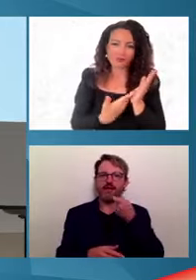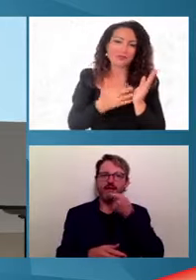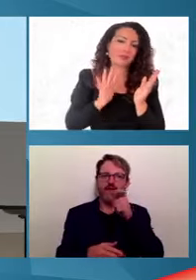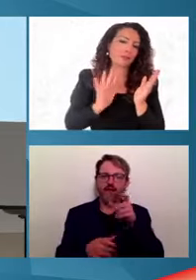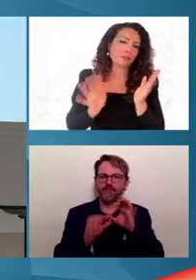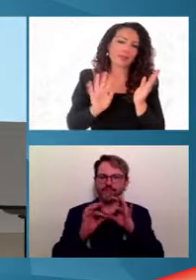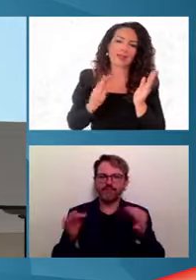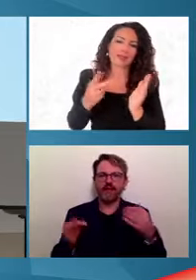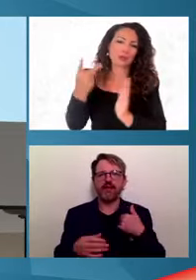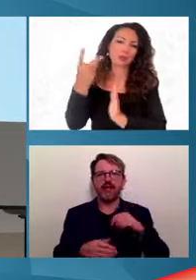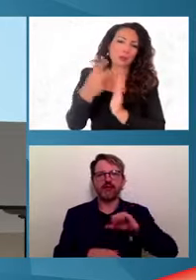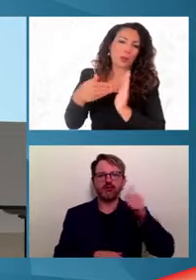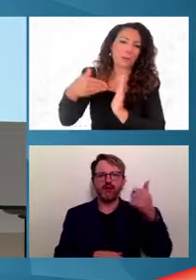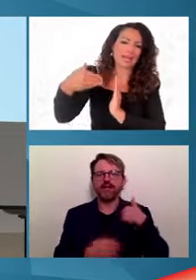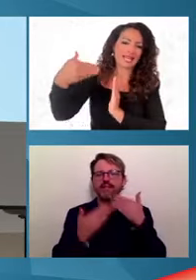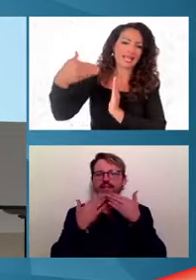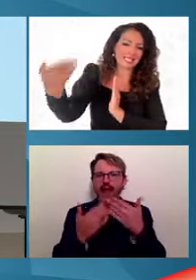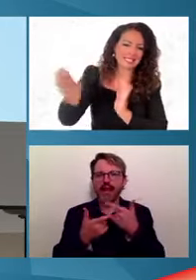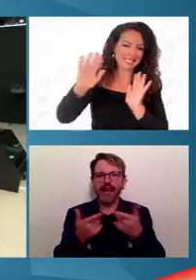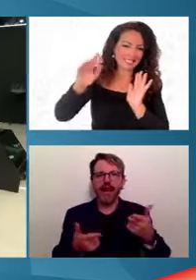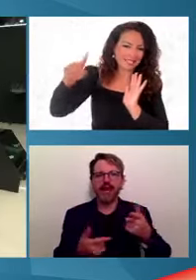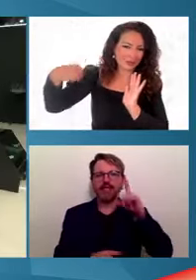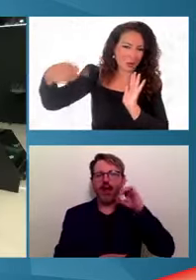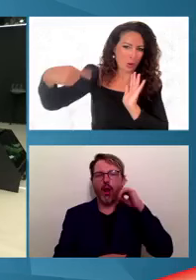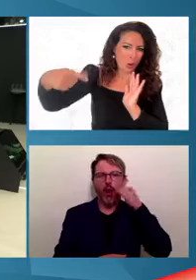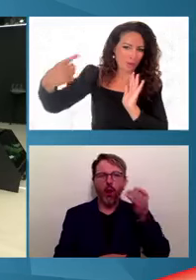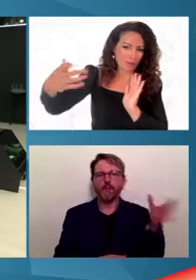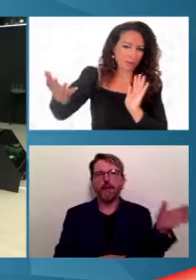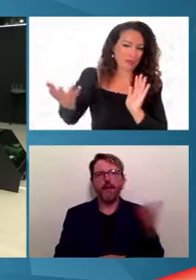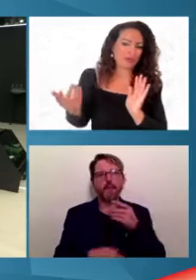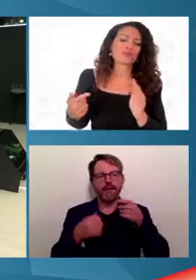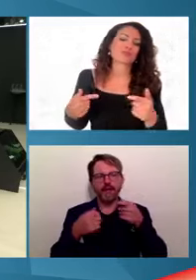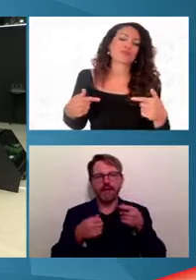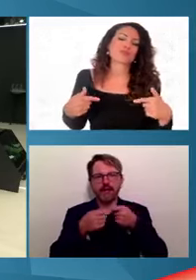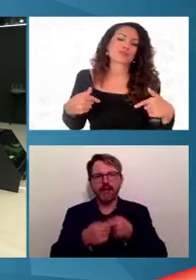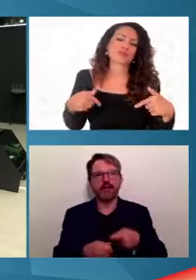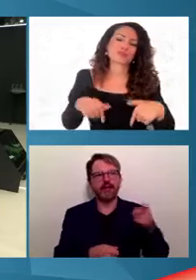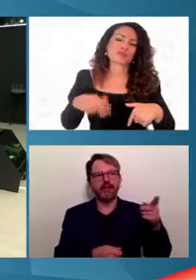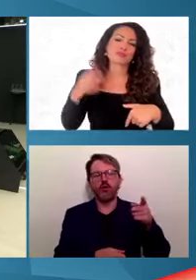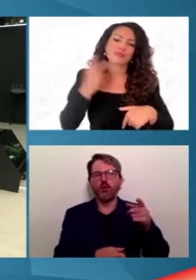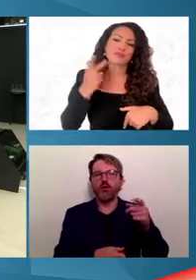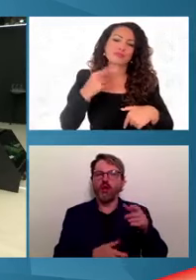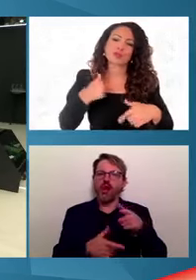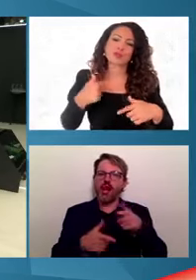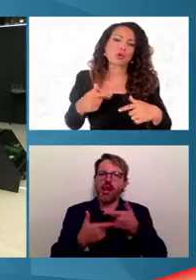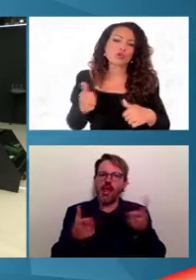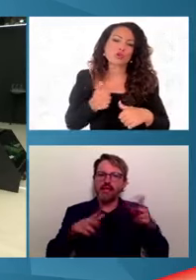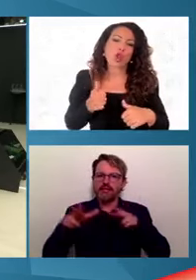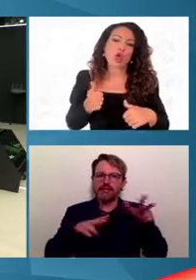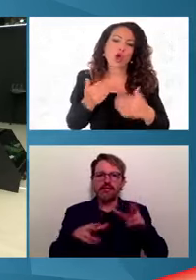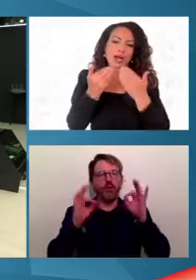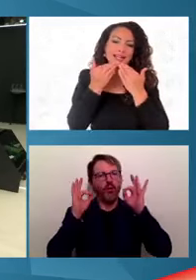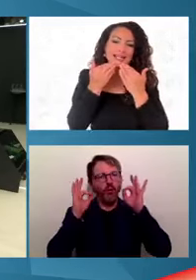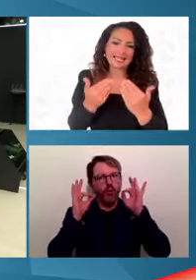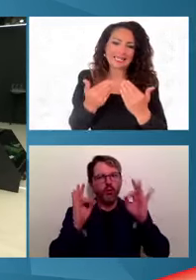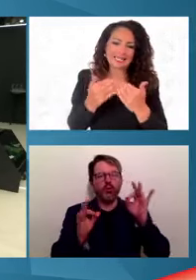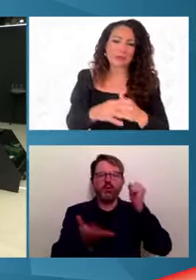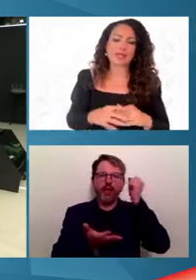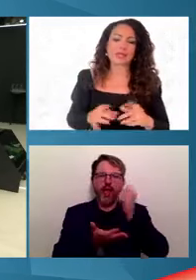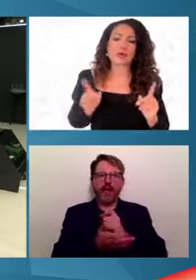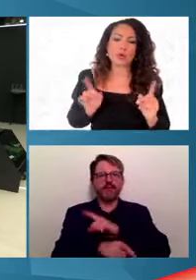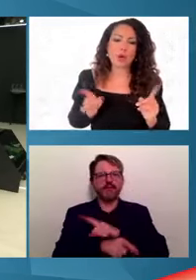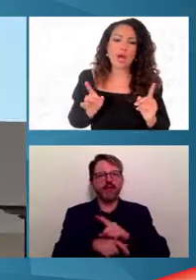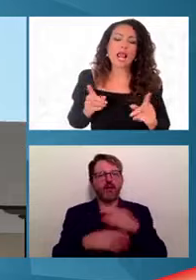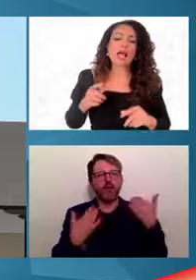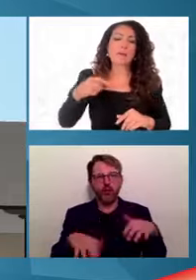zuallererst bedanken beim Landeshauptmann und bei den Mitgliedern, den Kollegen in der Landesregierung. Es war eine gute Amtszeit, wenn auch sehr herausfordernd